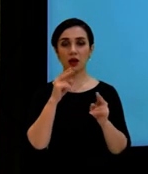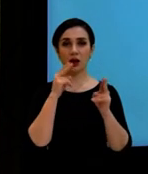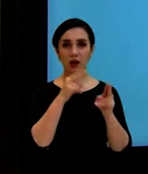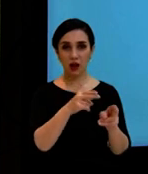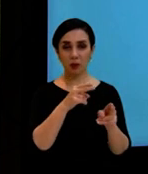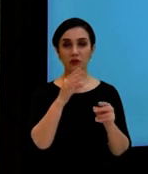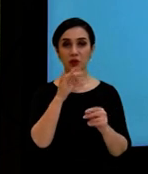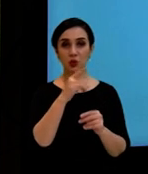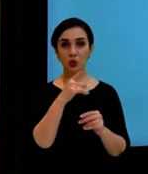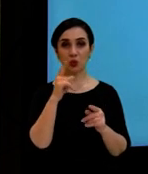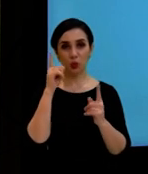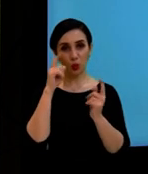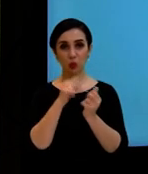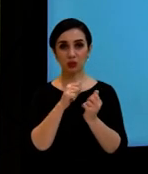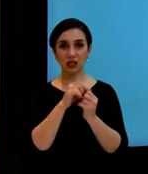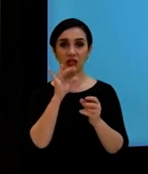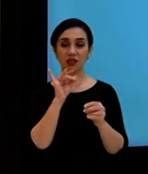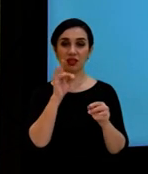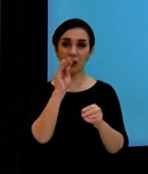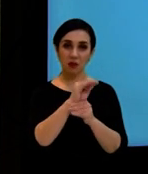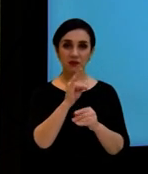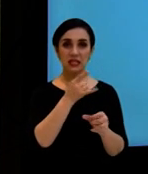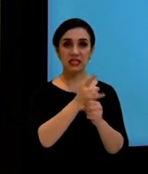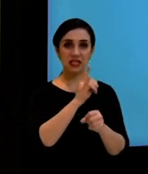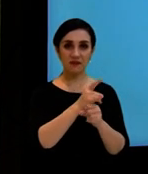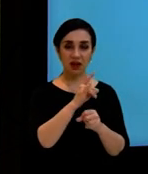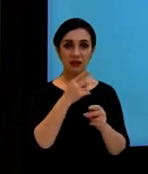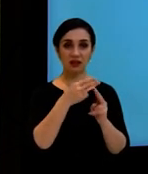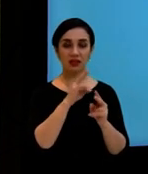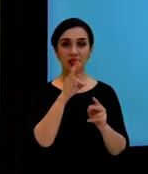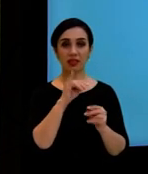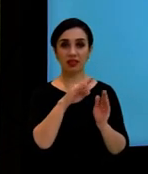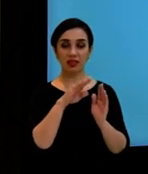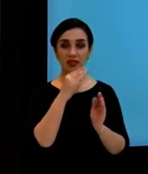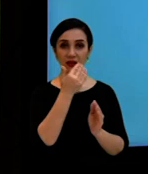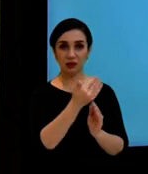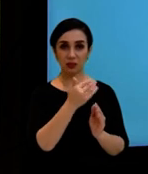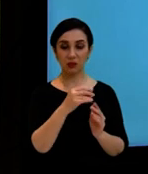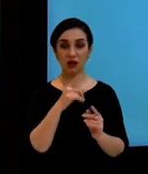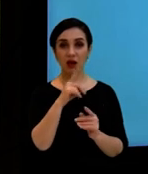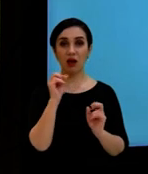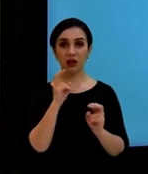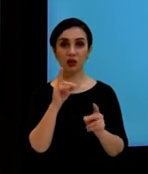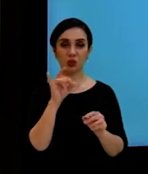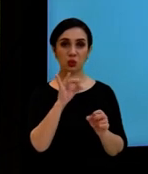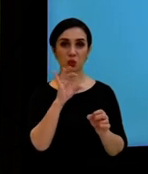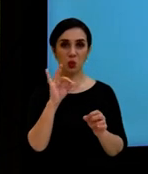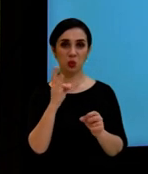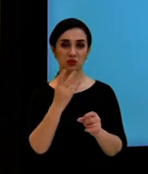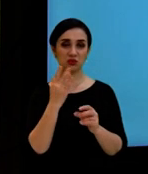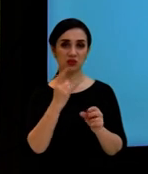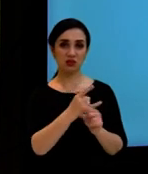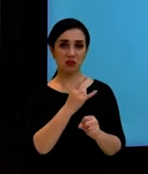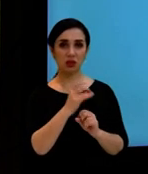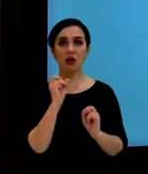вдобавок издевается над ним ребята прочитайте вот вы увидите когда ранд над ним dice ой